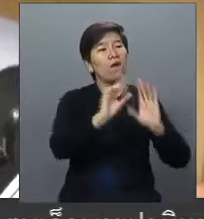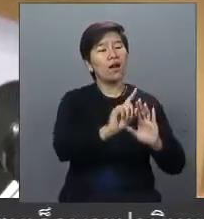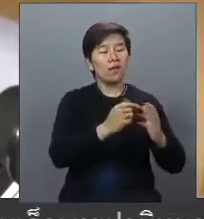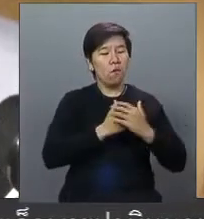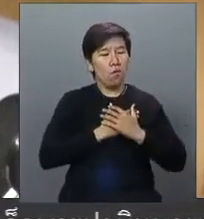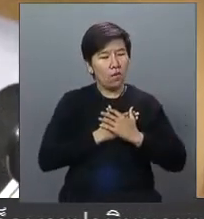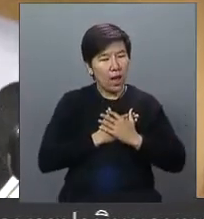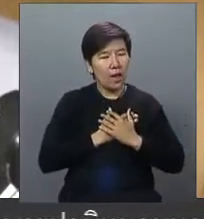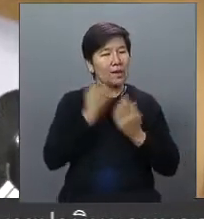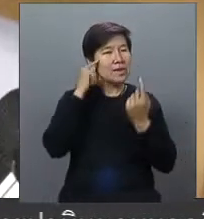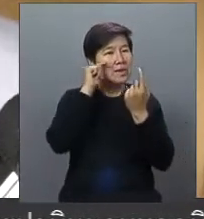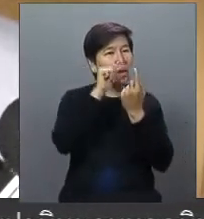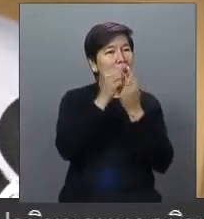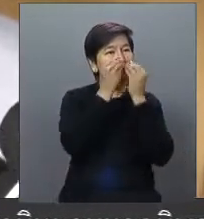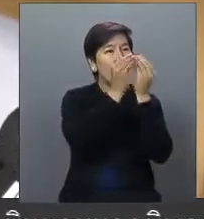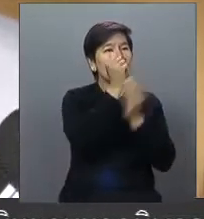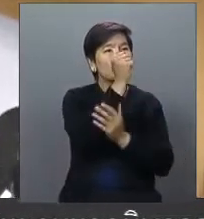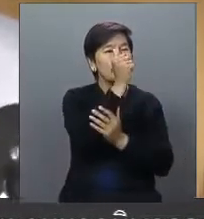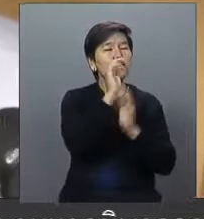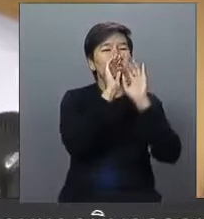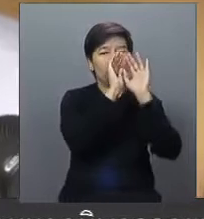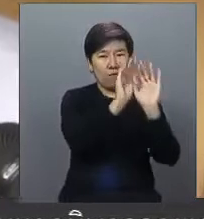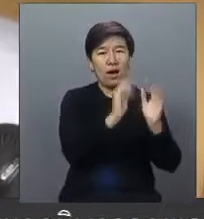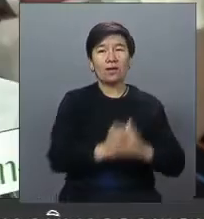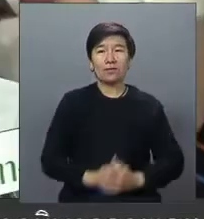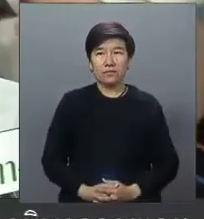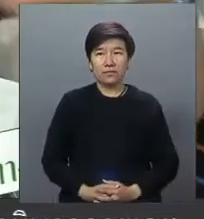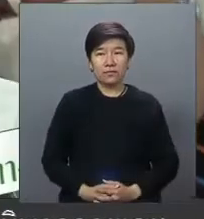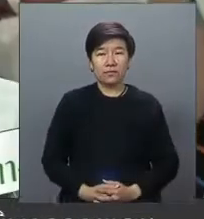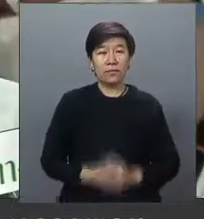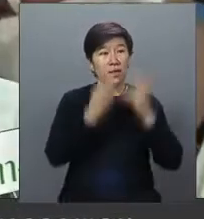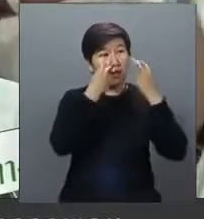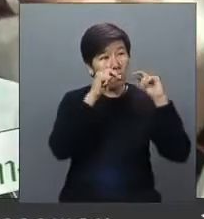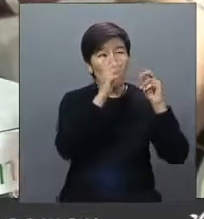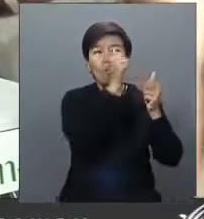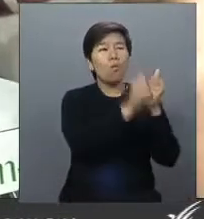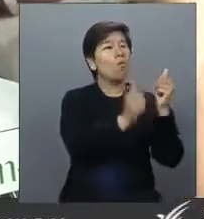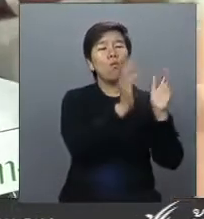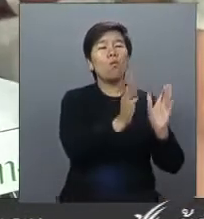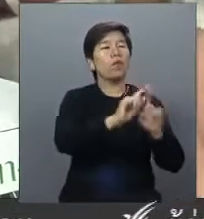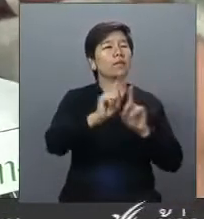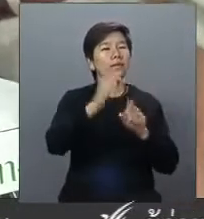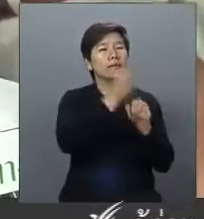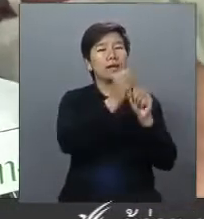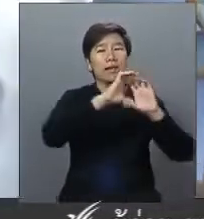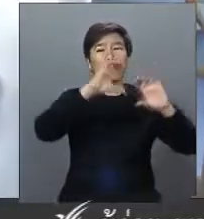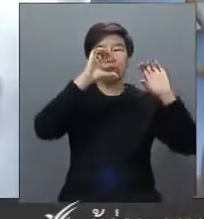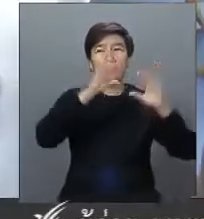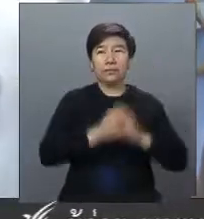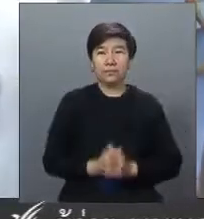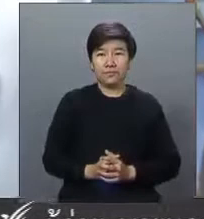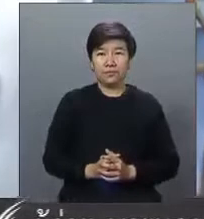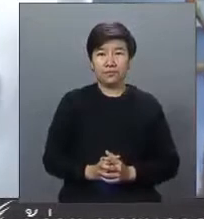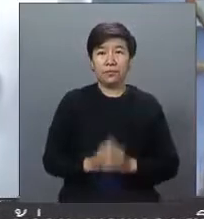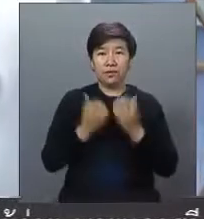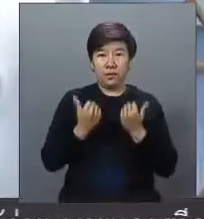นะไปถึงท่าน ถึงนายก นะถึงทุกคนนะทุกคน ส่วนการเตรียมพร้อมเข้าสู่การเลือกตั้งพลเ